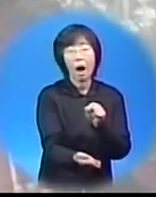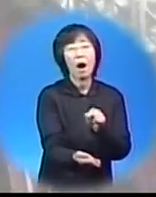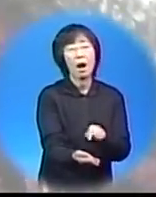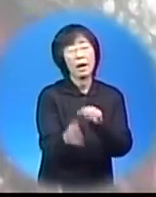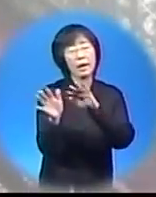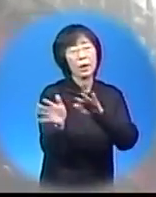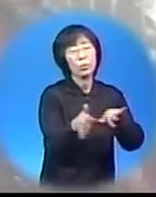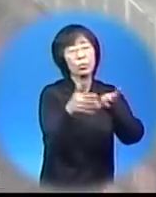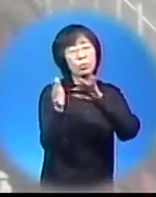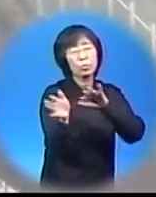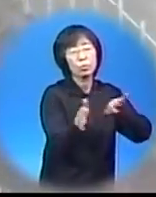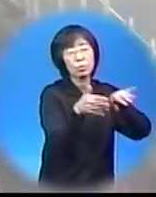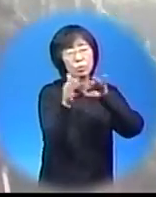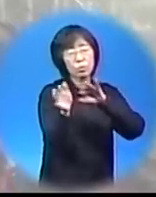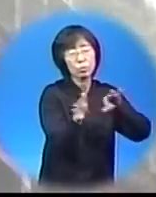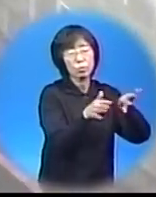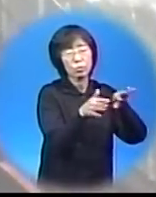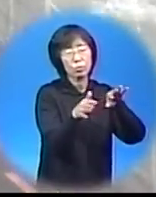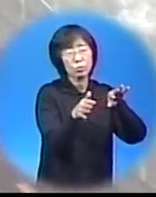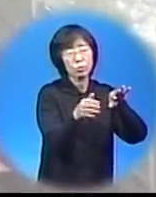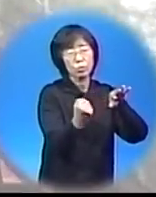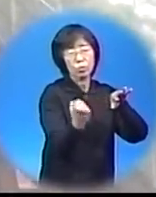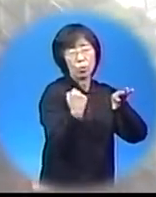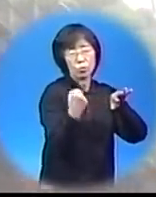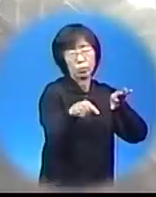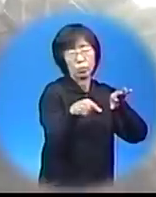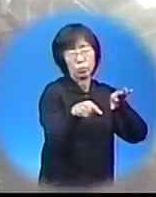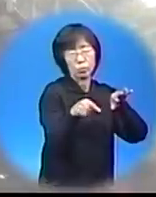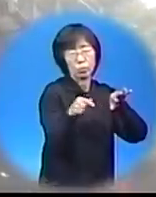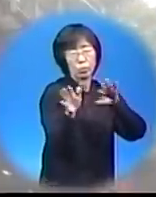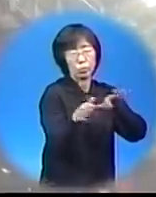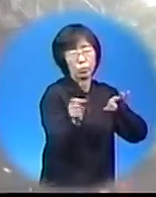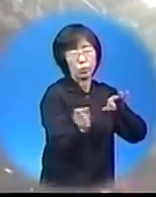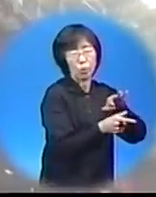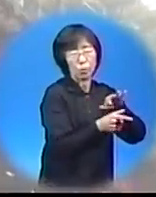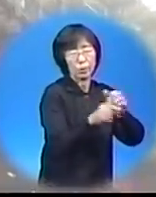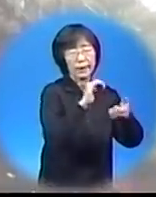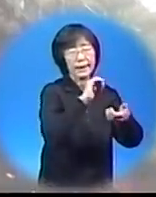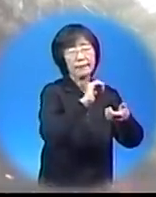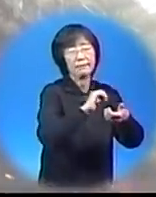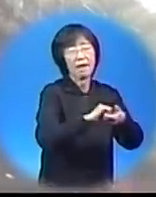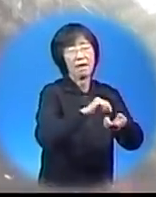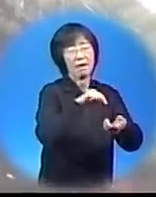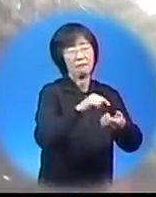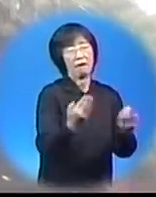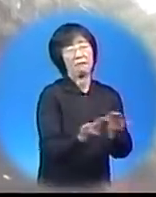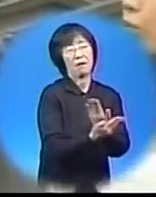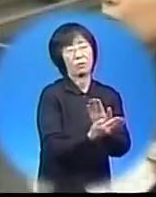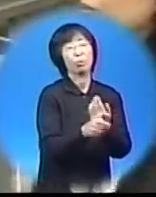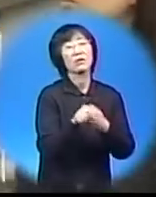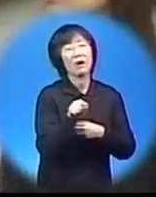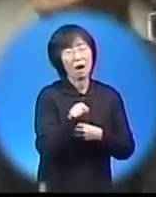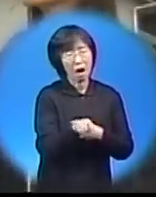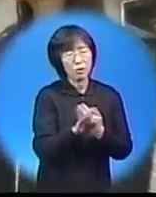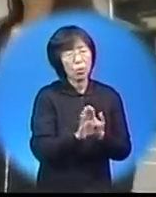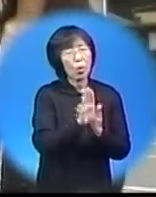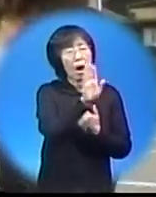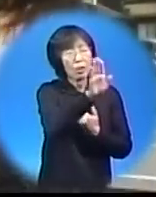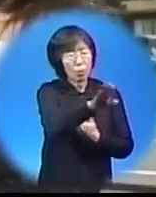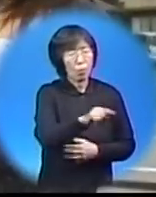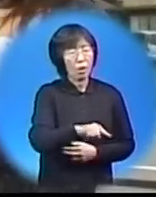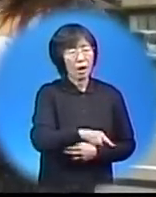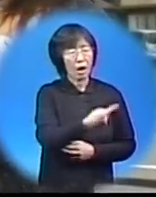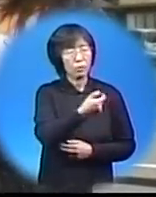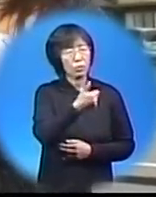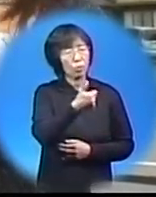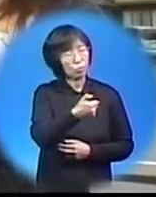事故もあったもんだから、風速規制を強くしたんですよ。そしたら冬場を中心に大体150